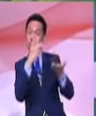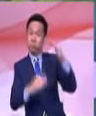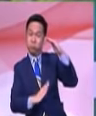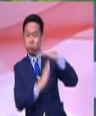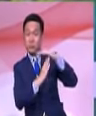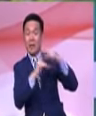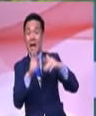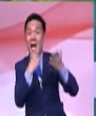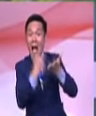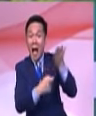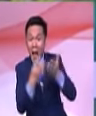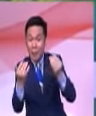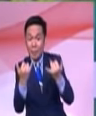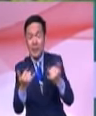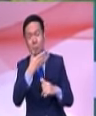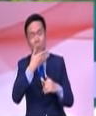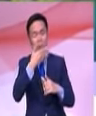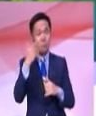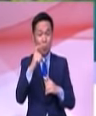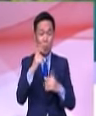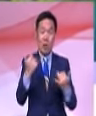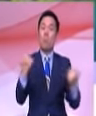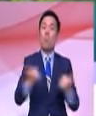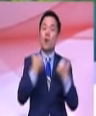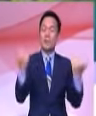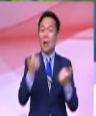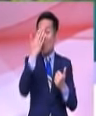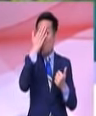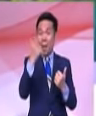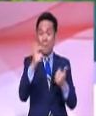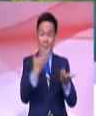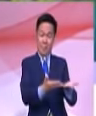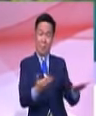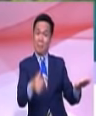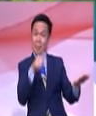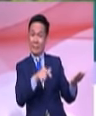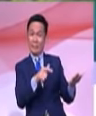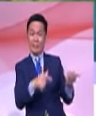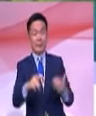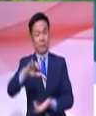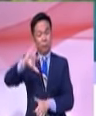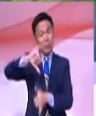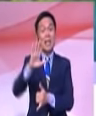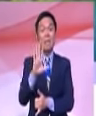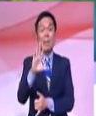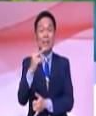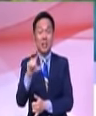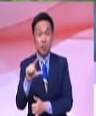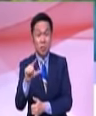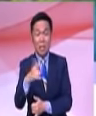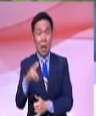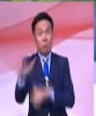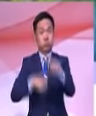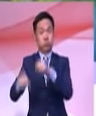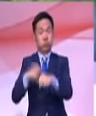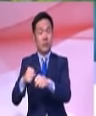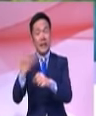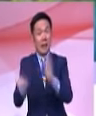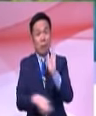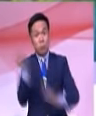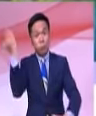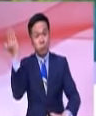Raya Puasa 2021. Gesaan dibuat selepas bahan terbabit bersaiz 5 kg menjadi barangan terbaru yang